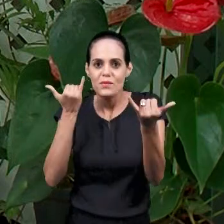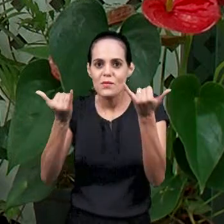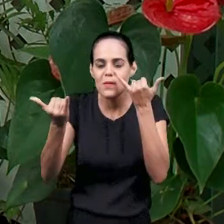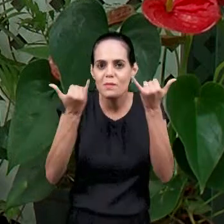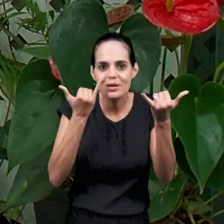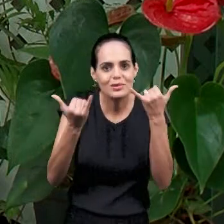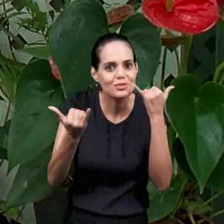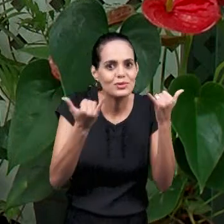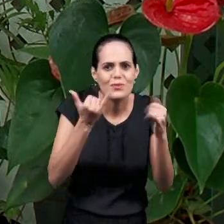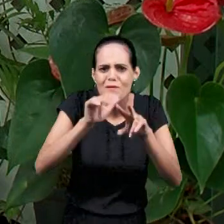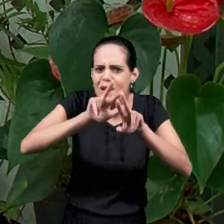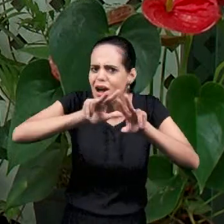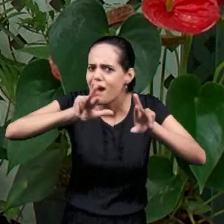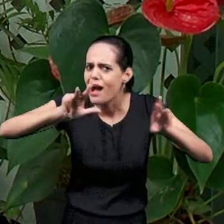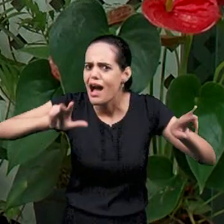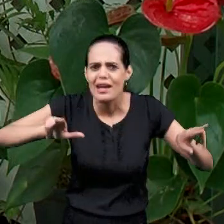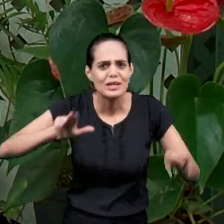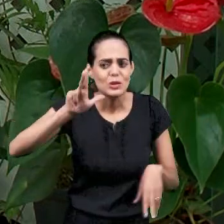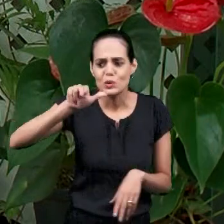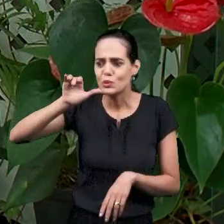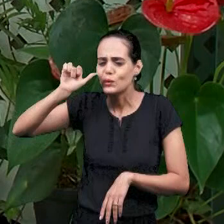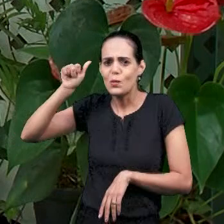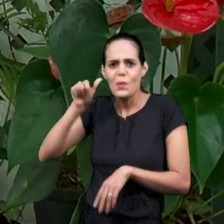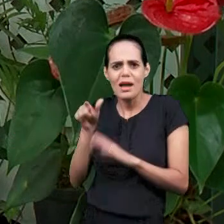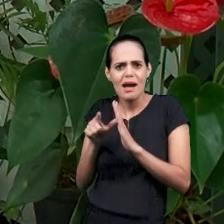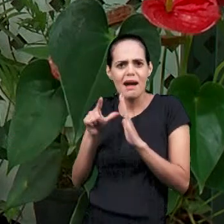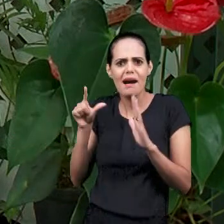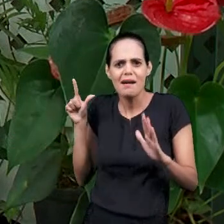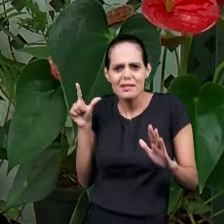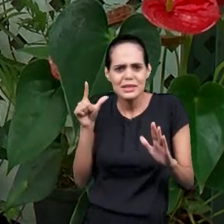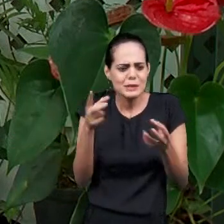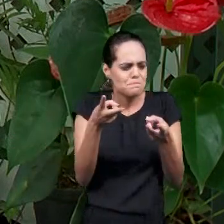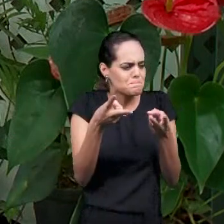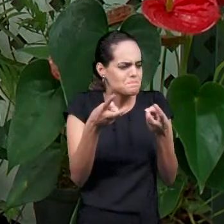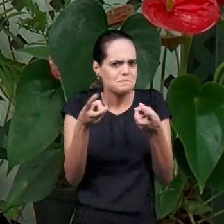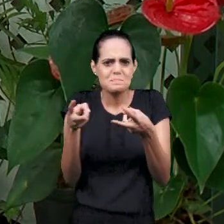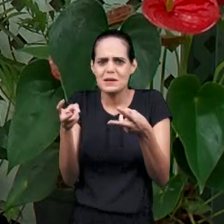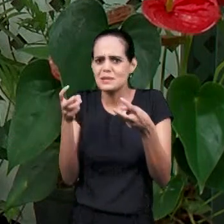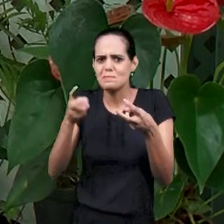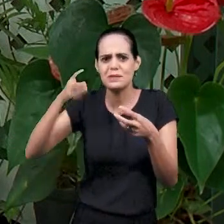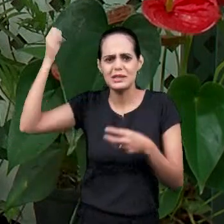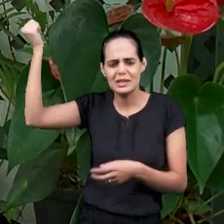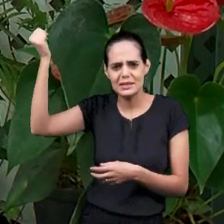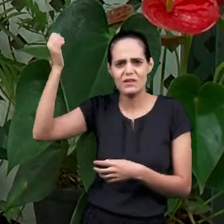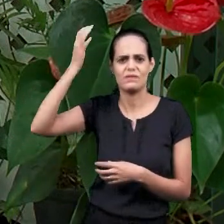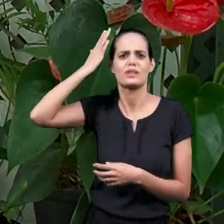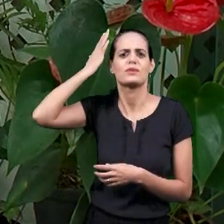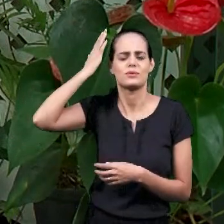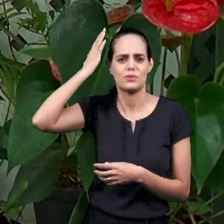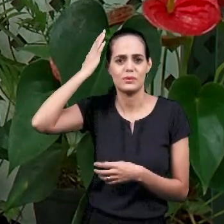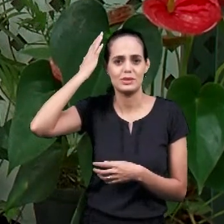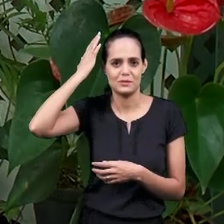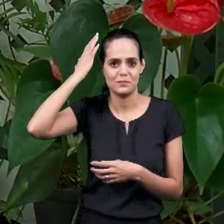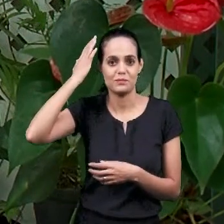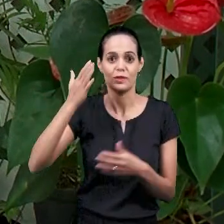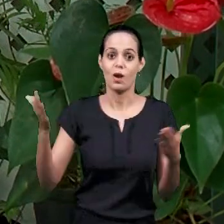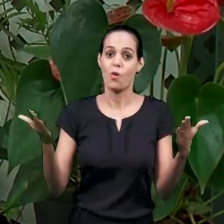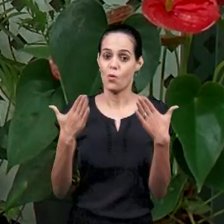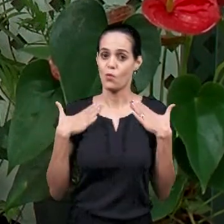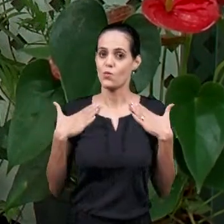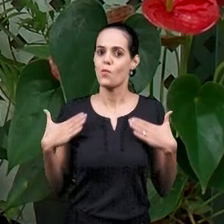que je reçois des informations de tous les côtés, ce que j'ai jamais entendu, je n'avais pas